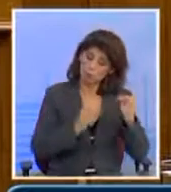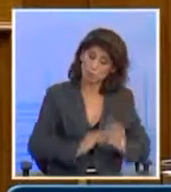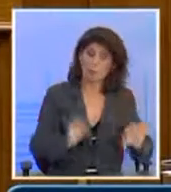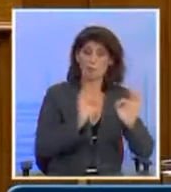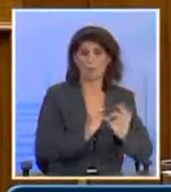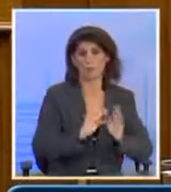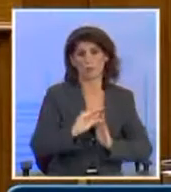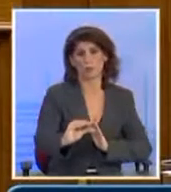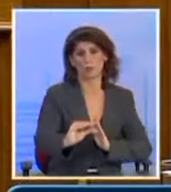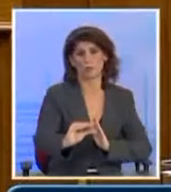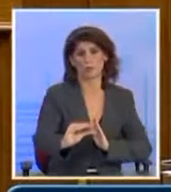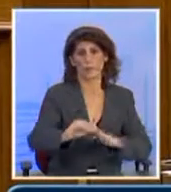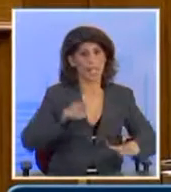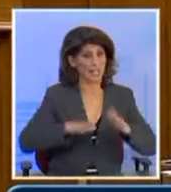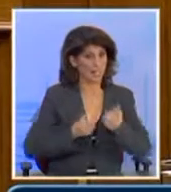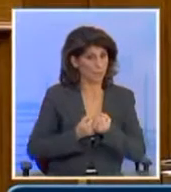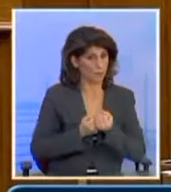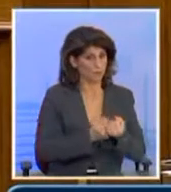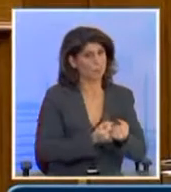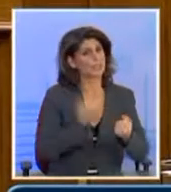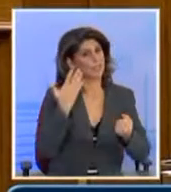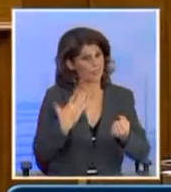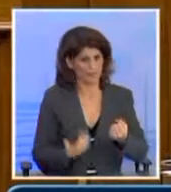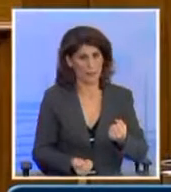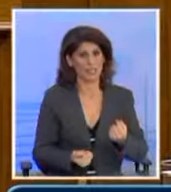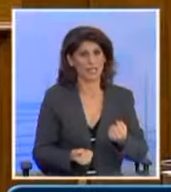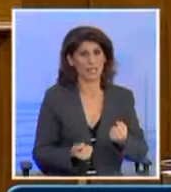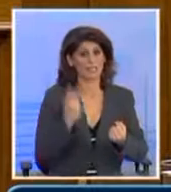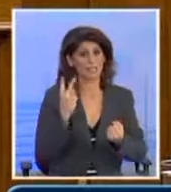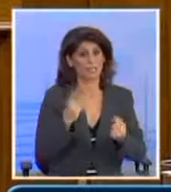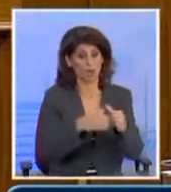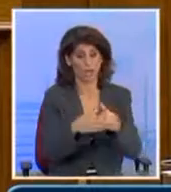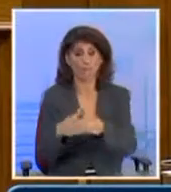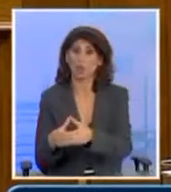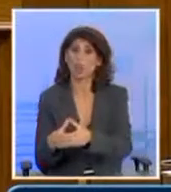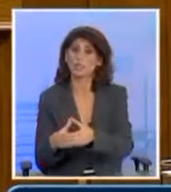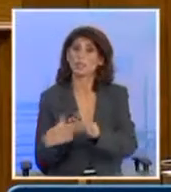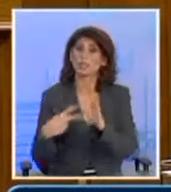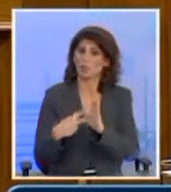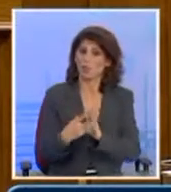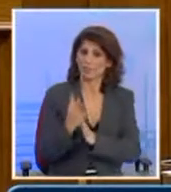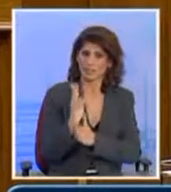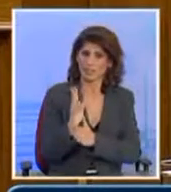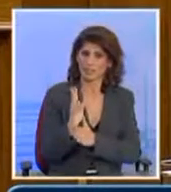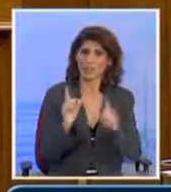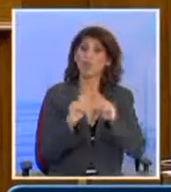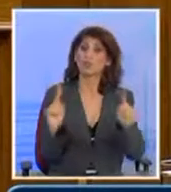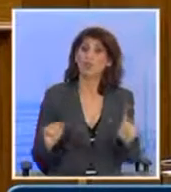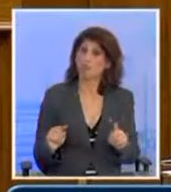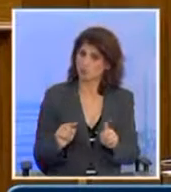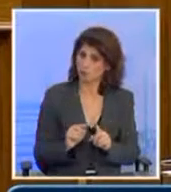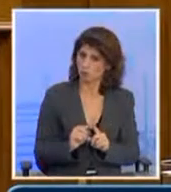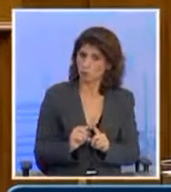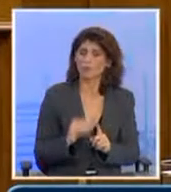ποσού. Ανάλογη υποστήριξη θα υπάρχει για τις δύο αυτές κατηγορίες και το 2014. Στο πλαίσιο αυτό,